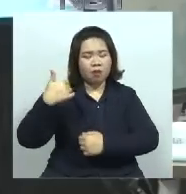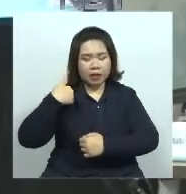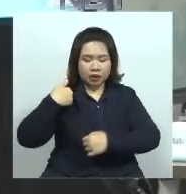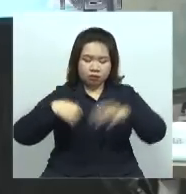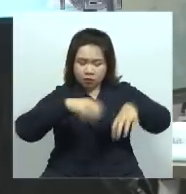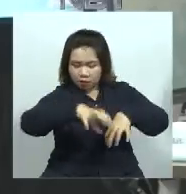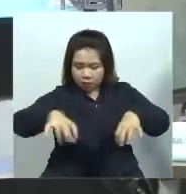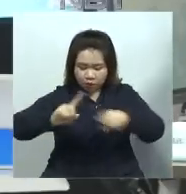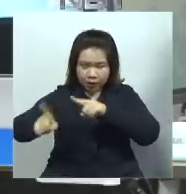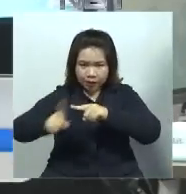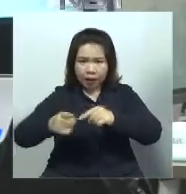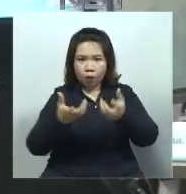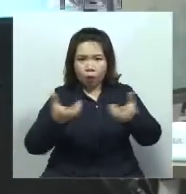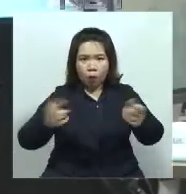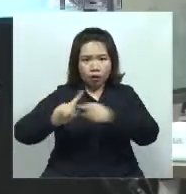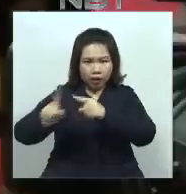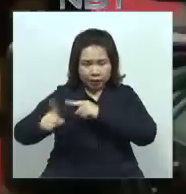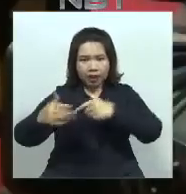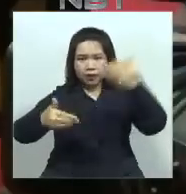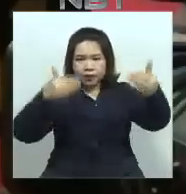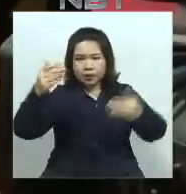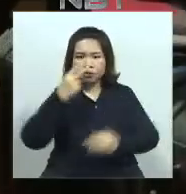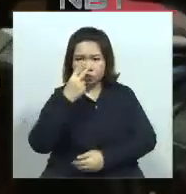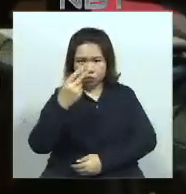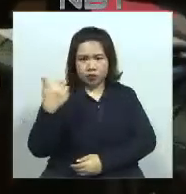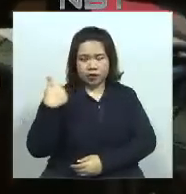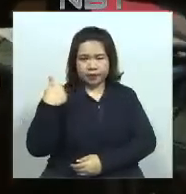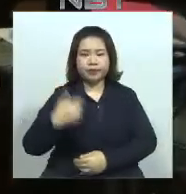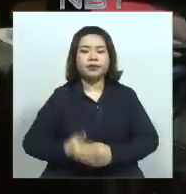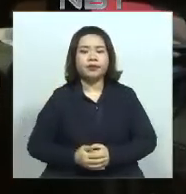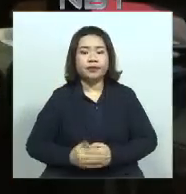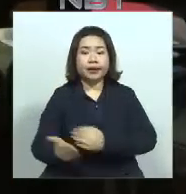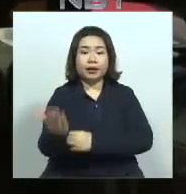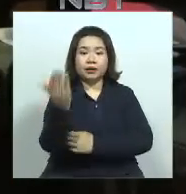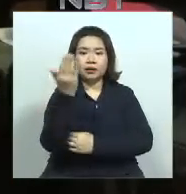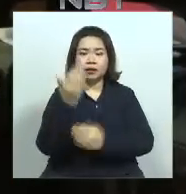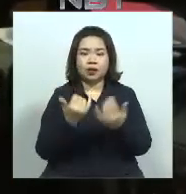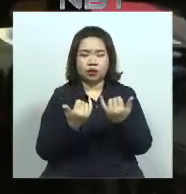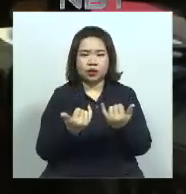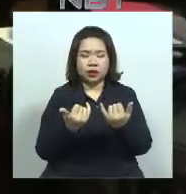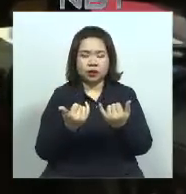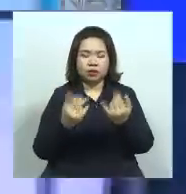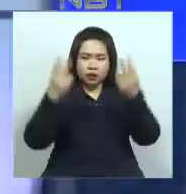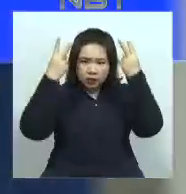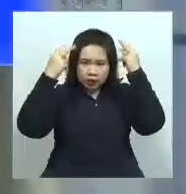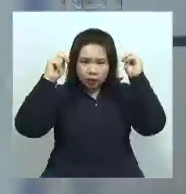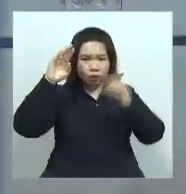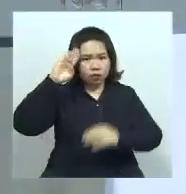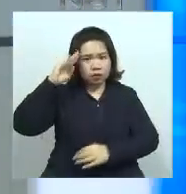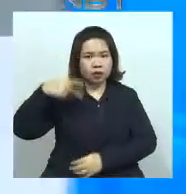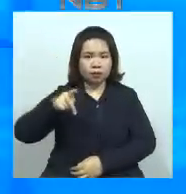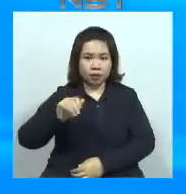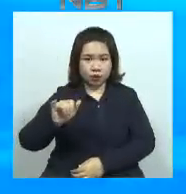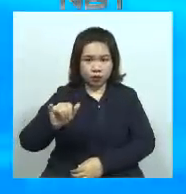จัดแสดงนวัตกรรมที่เกี่ยวข้องกับน้ำครับโดยเมื่อช่วงเช้าที่ผ่านมานะครับพลเอกประยุทธ์จันทร์โอชานายกรัฐม